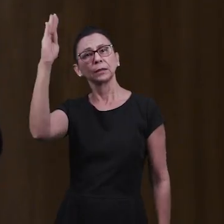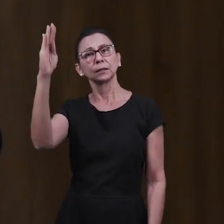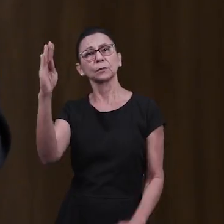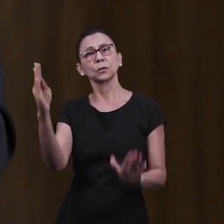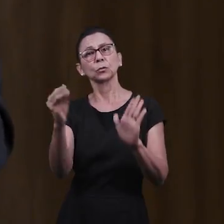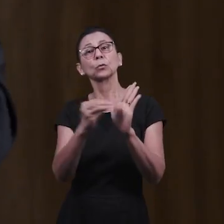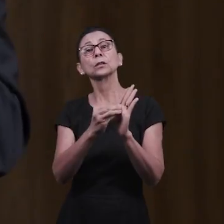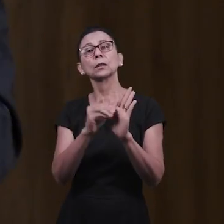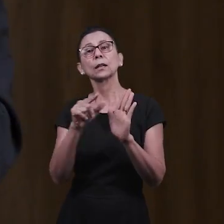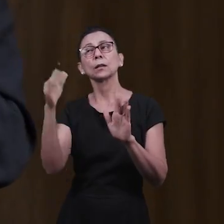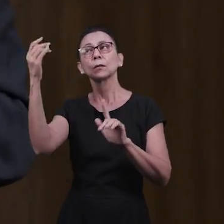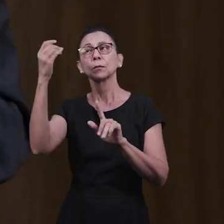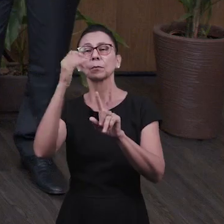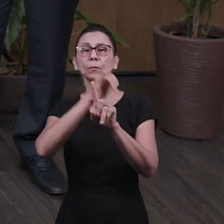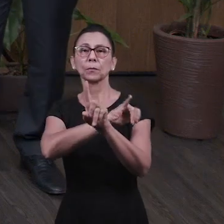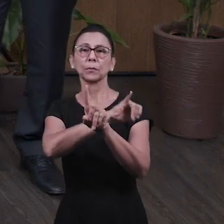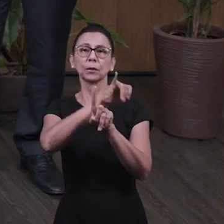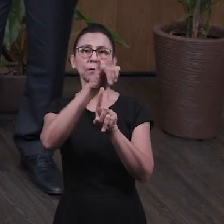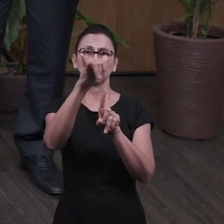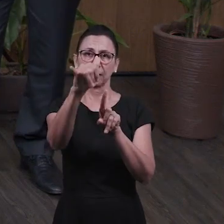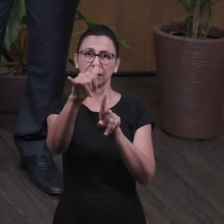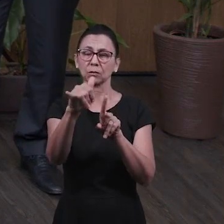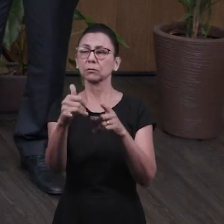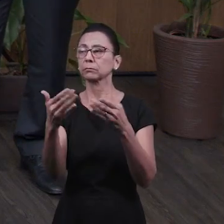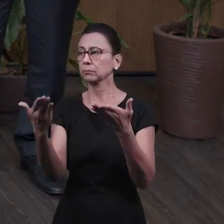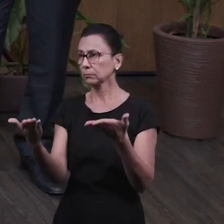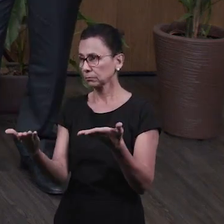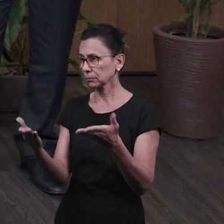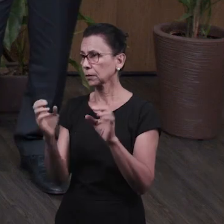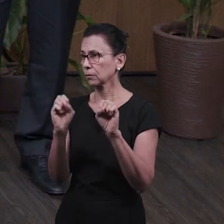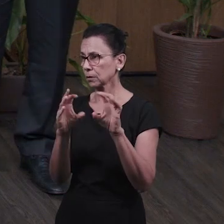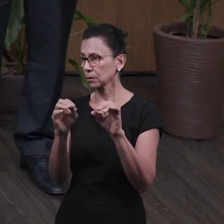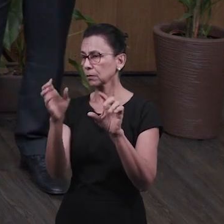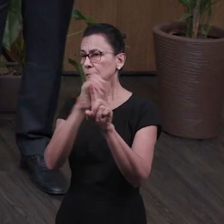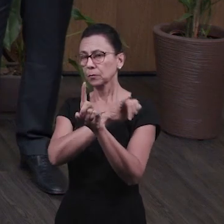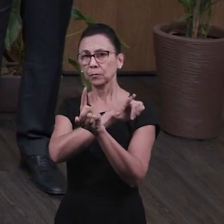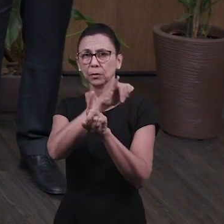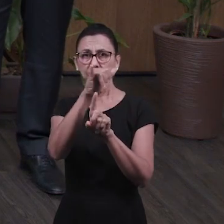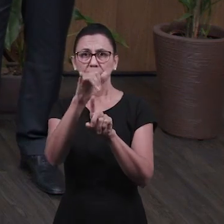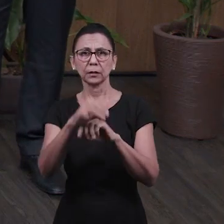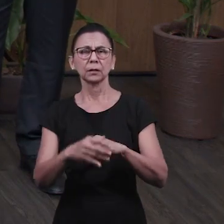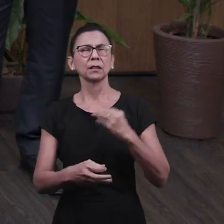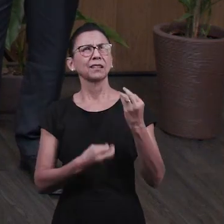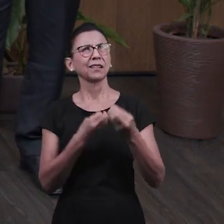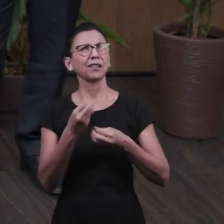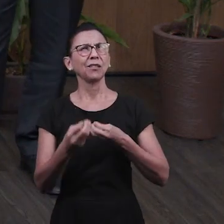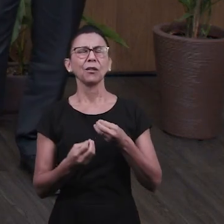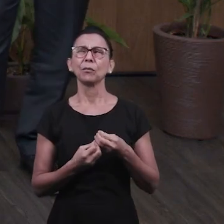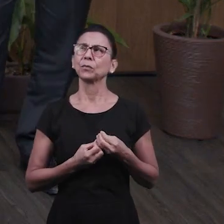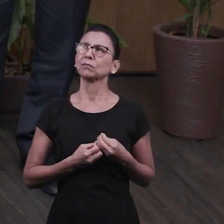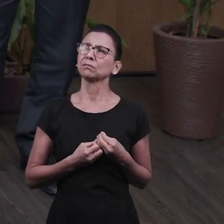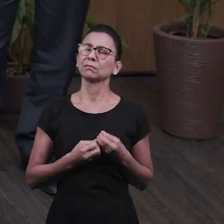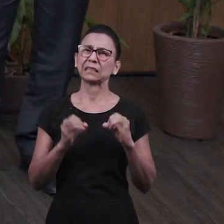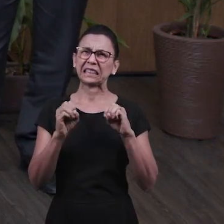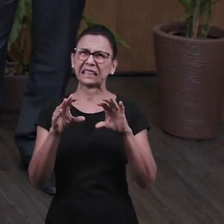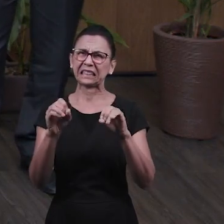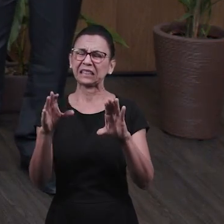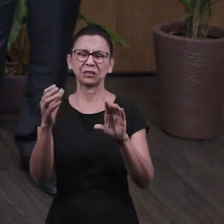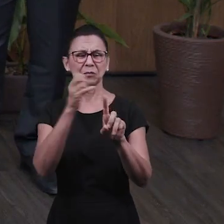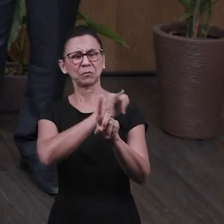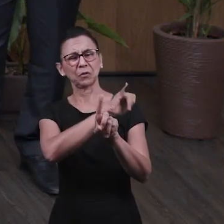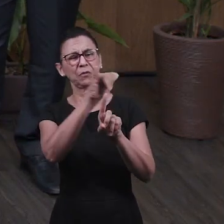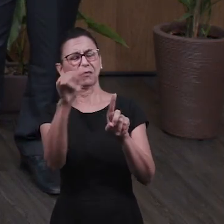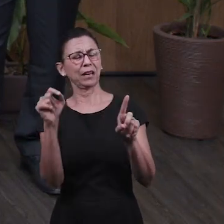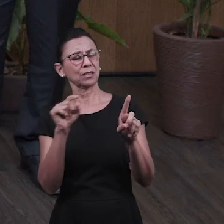le plus grand enseignement, c'est le contenu prophétique. D'ailleurs, l'enseignement prophétique, comment